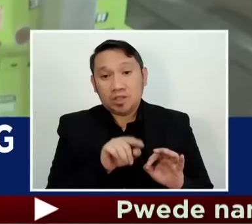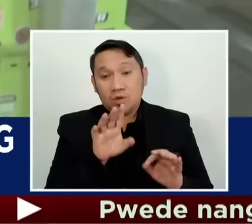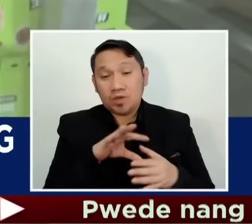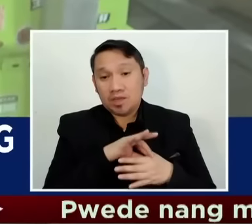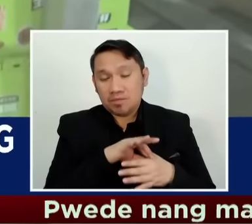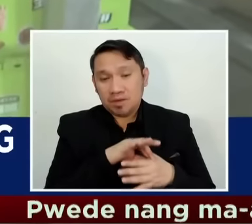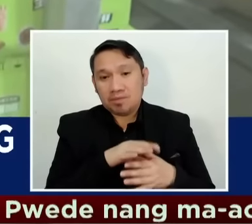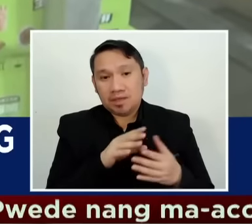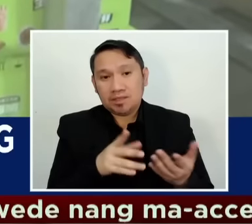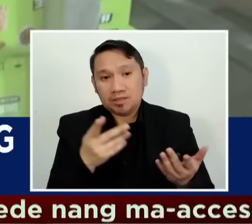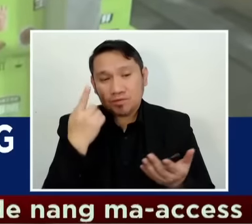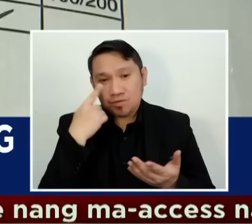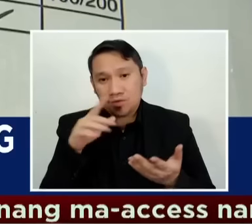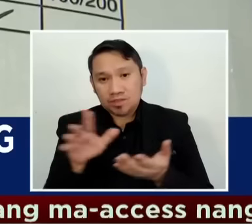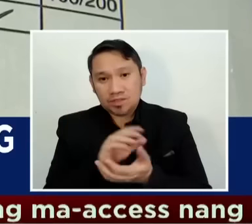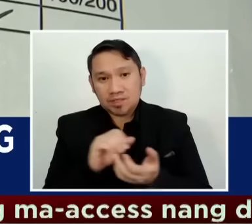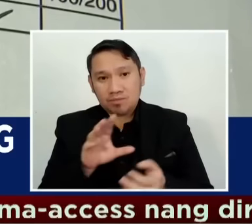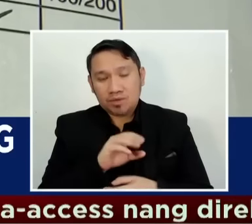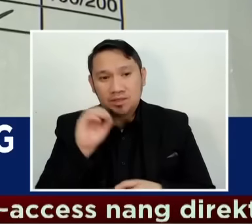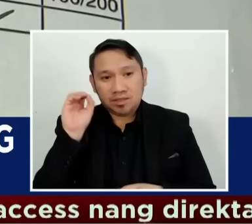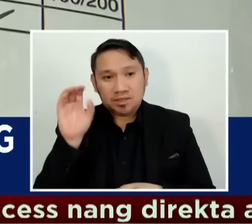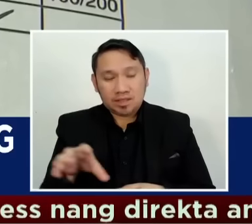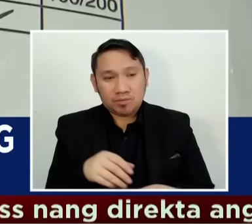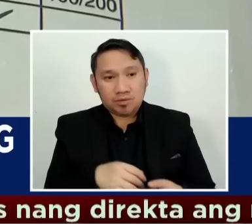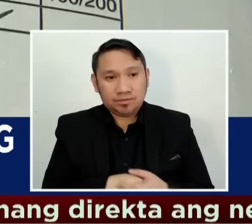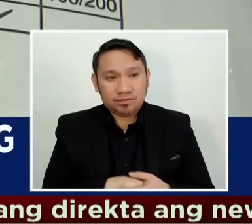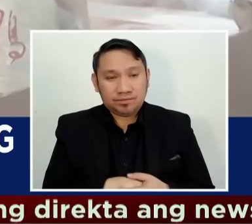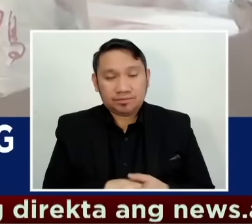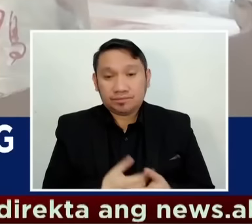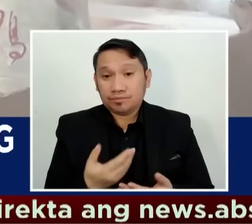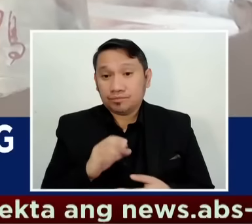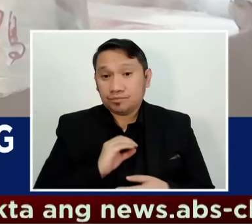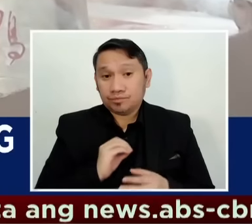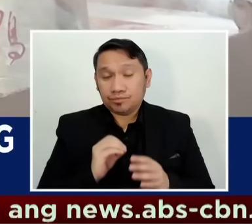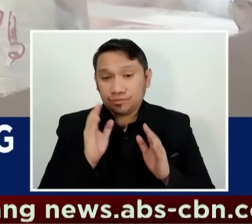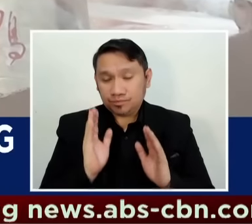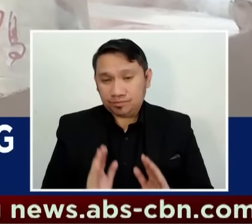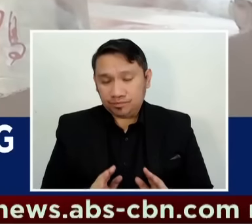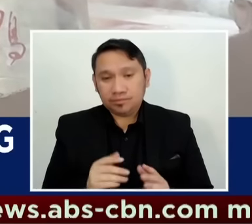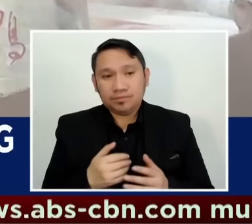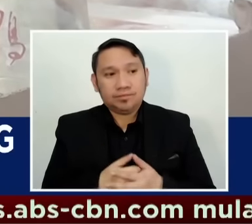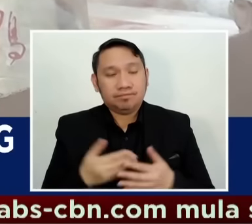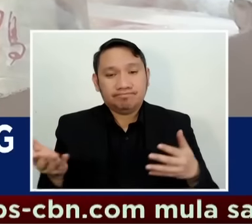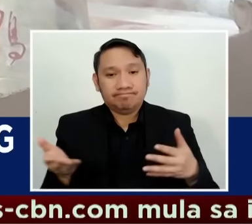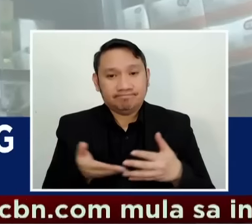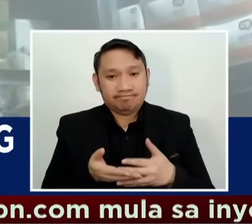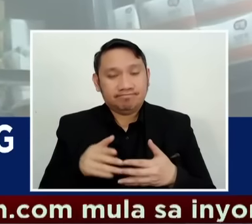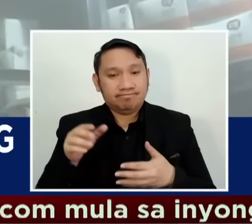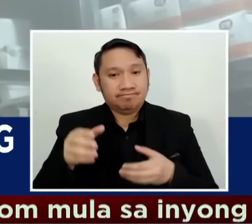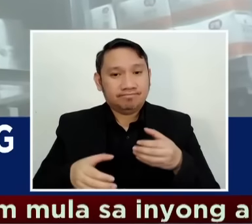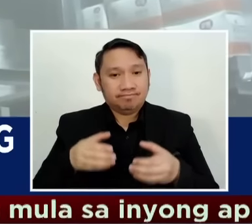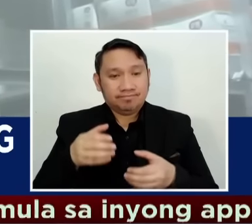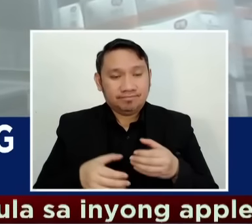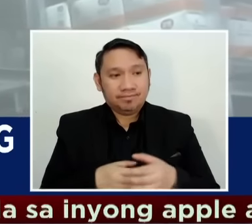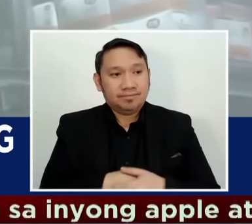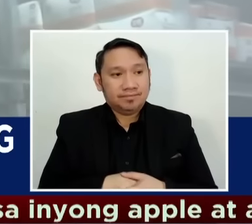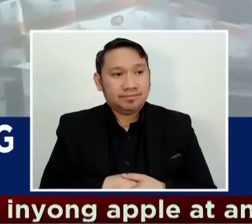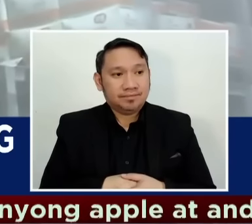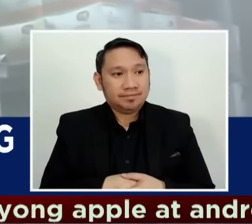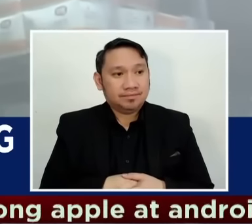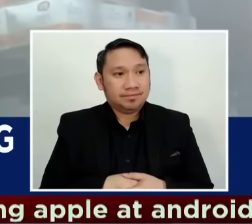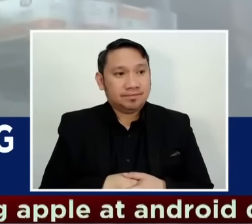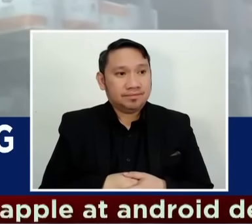NMIS para sirain at itapon. Naharap naman ang may-ari nito sa paglabag sa Anti-Agricultural Smuggling Act at Food Safety